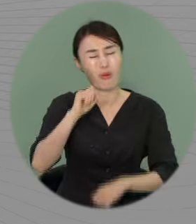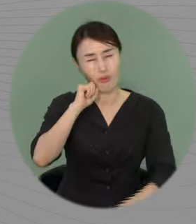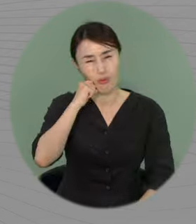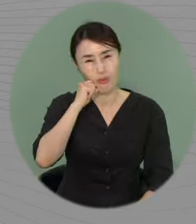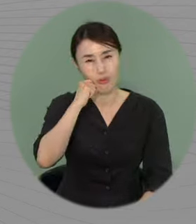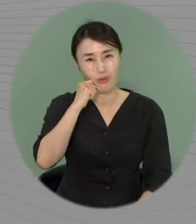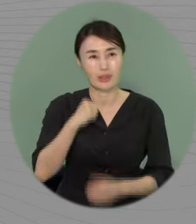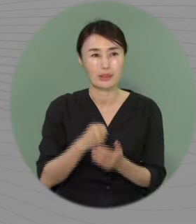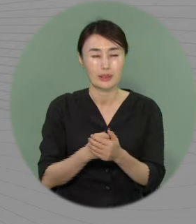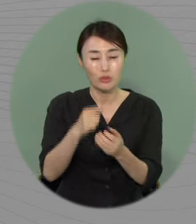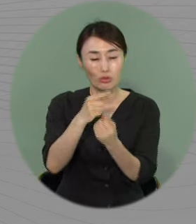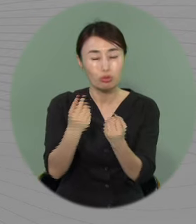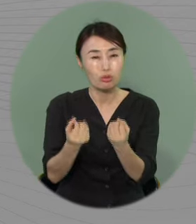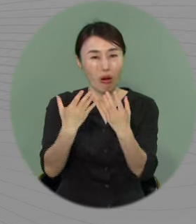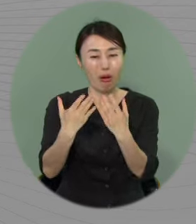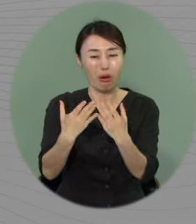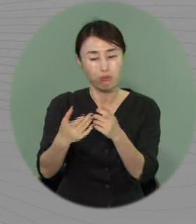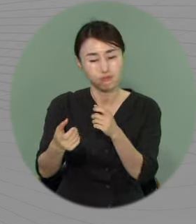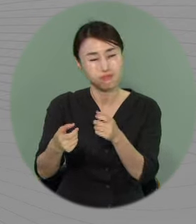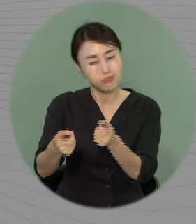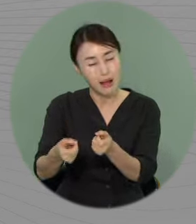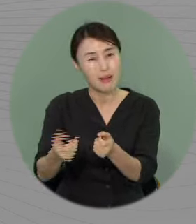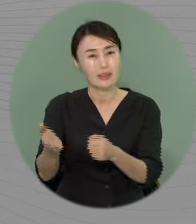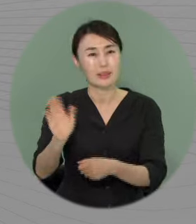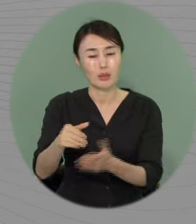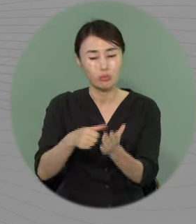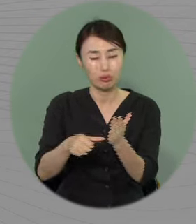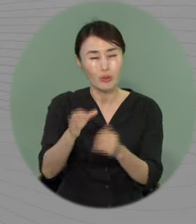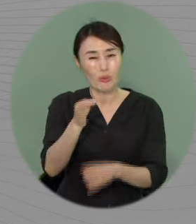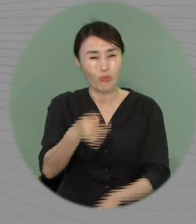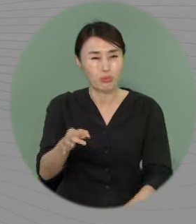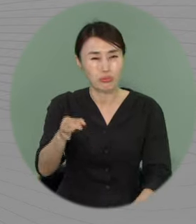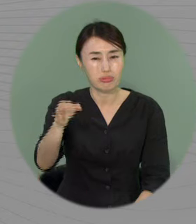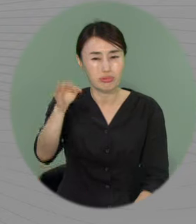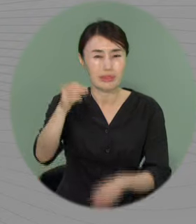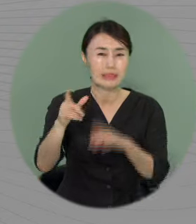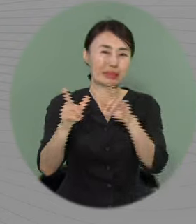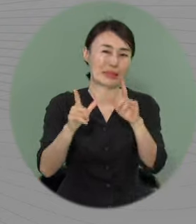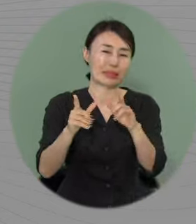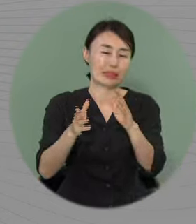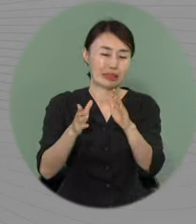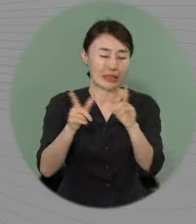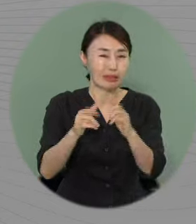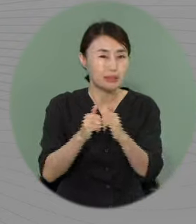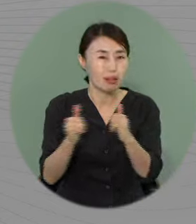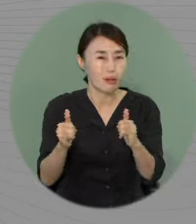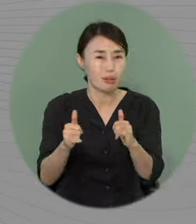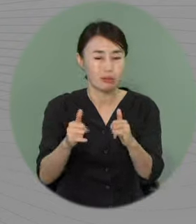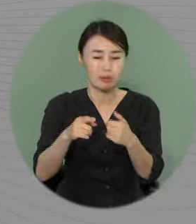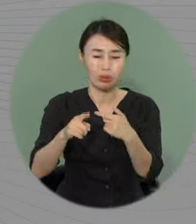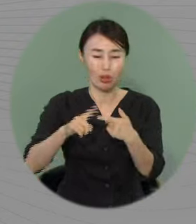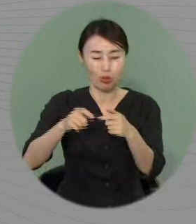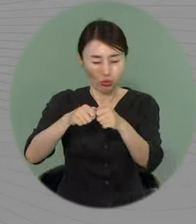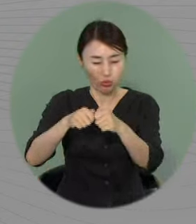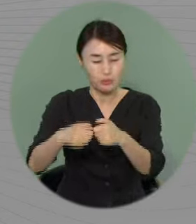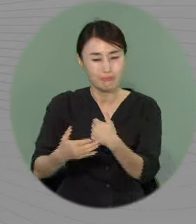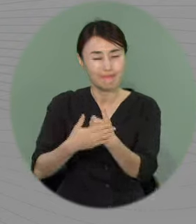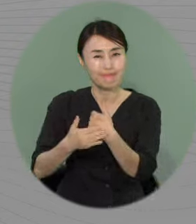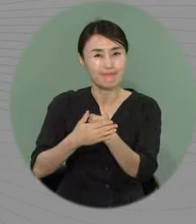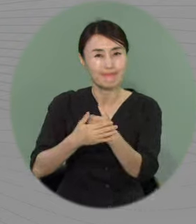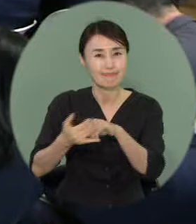어렵잖아요. 추석을 앞두고 고물가 때문에 힘든 그런 시민들이 있는데 이런 거에 대한 구체적 지원 약속 이런